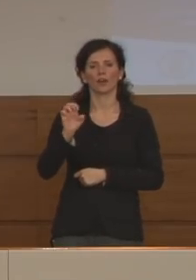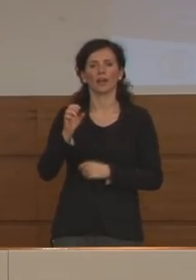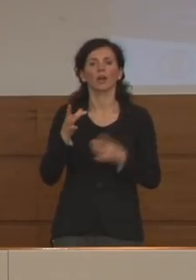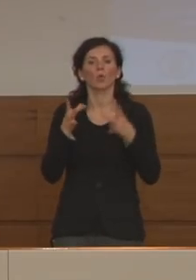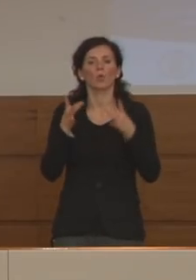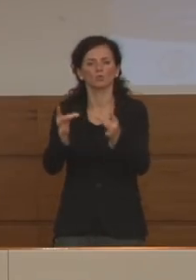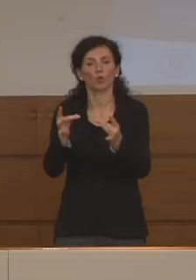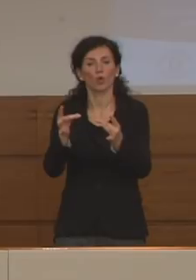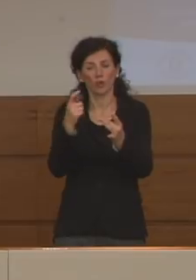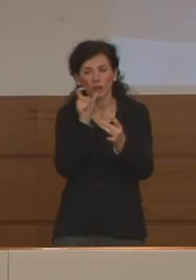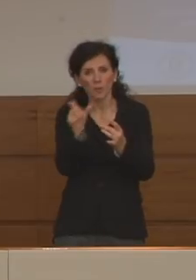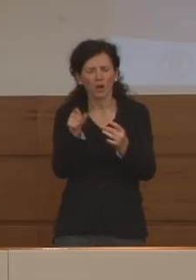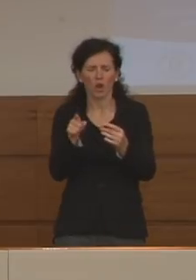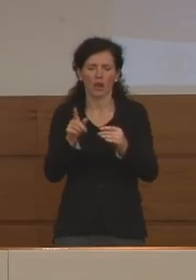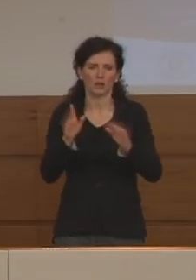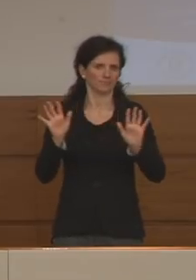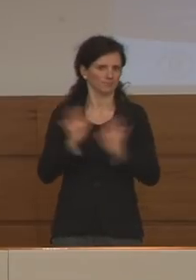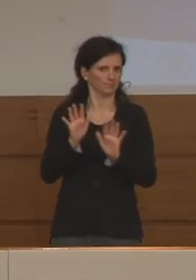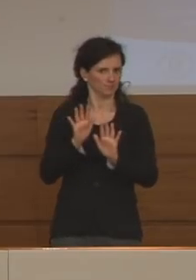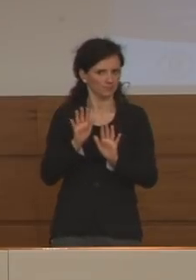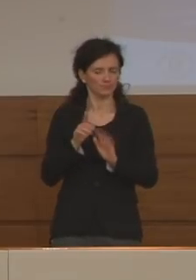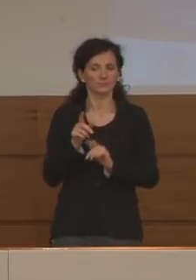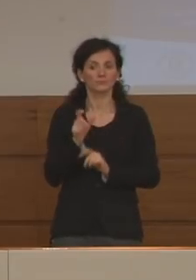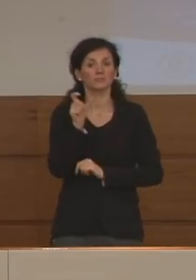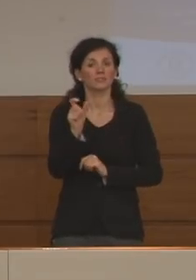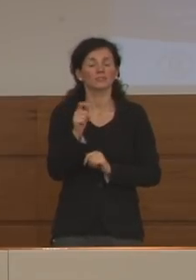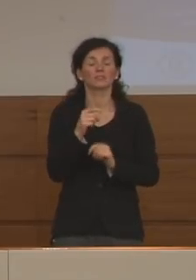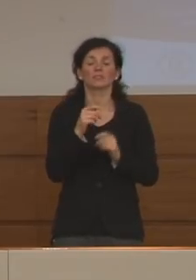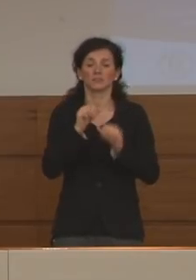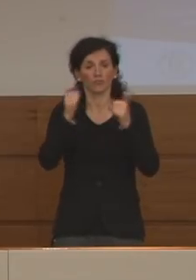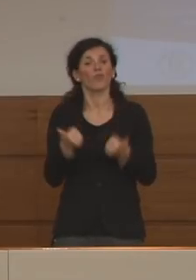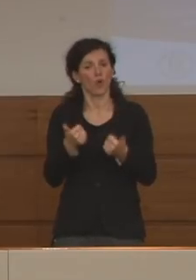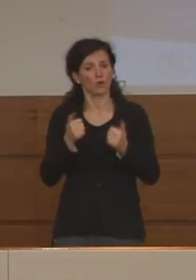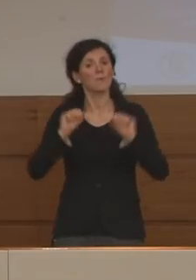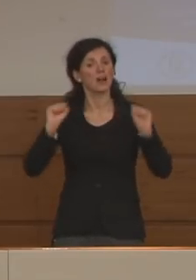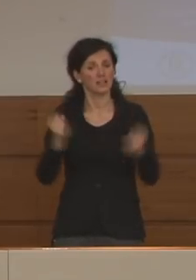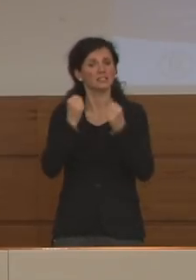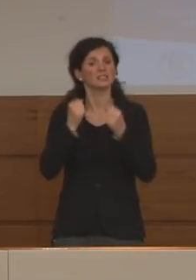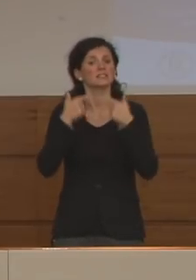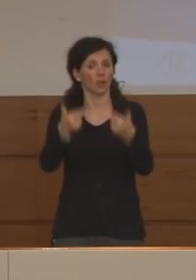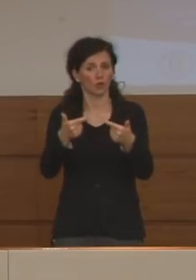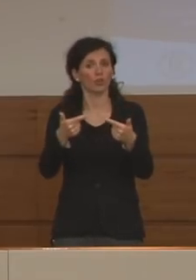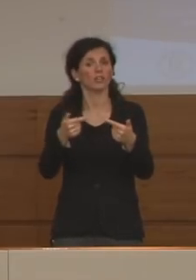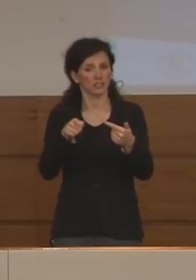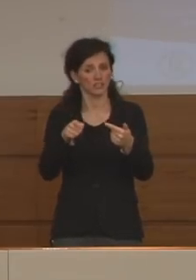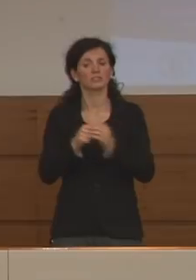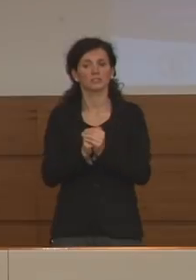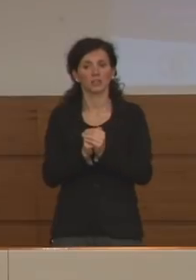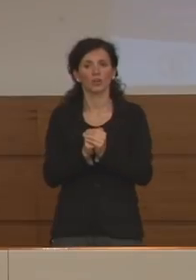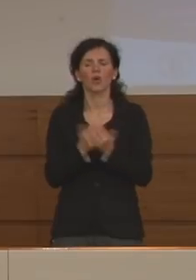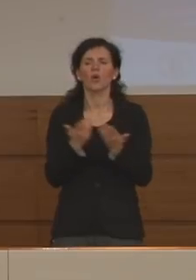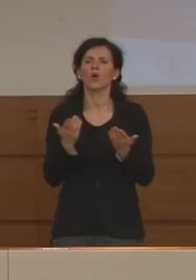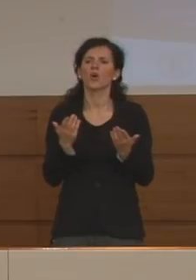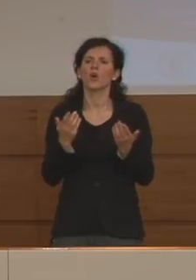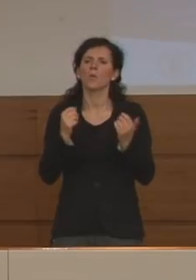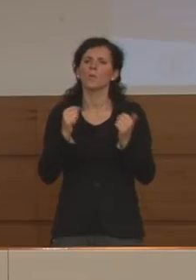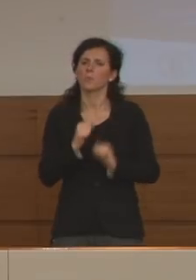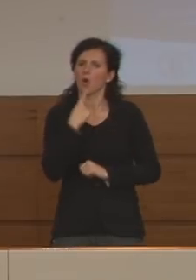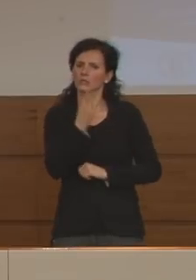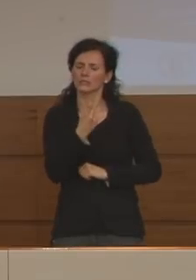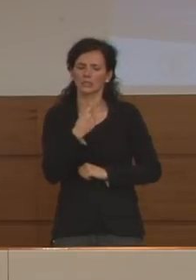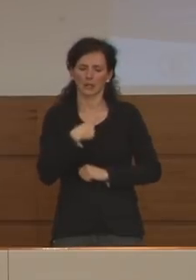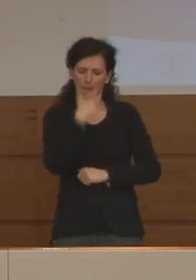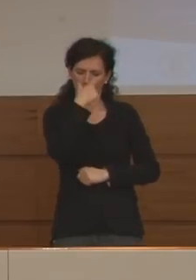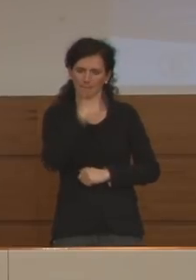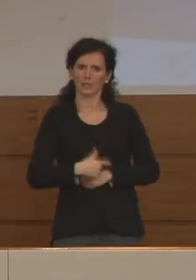terroristico è un termine tra l'altro inappropriato per questo tipo di malattia ci possano essere dei vettori delle persone